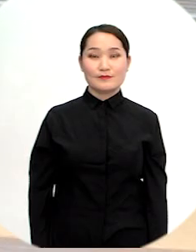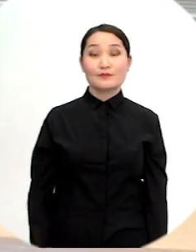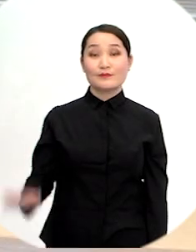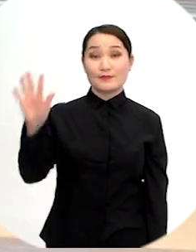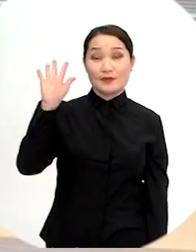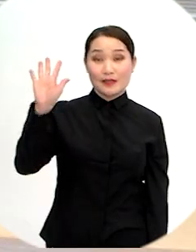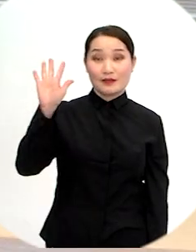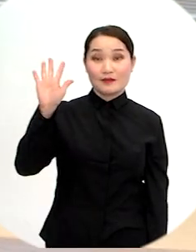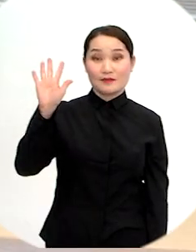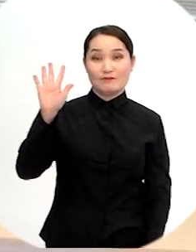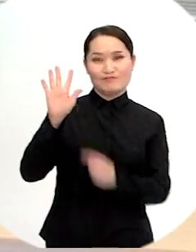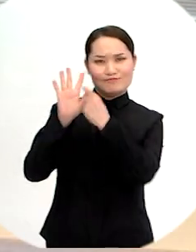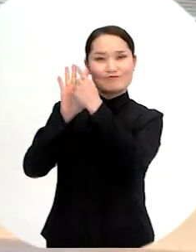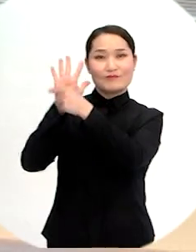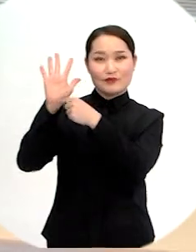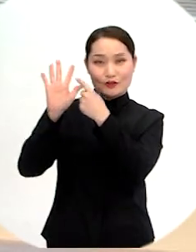5